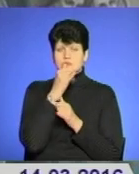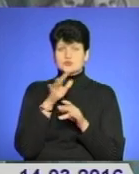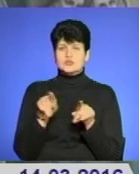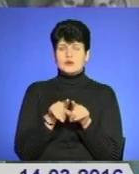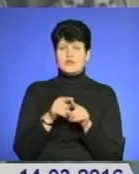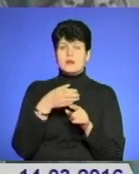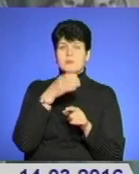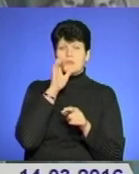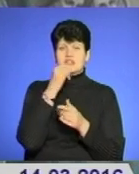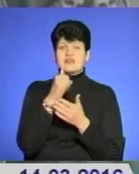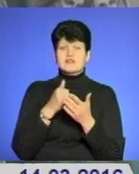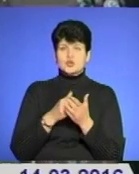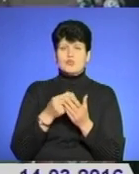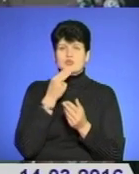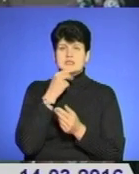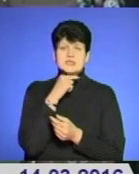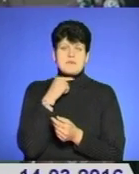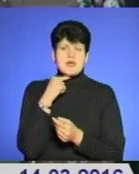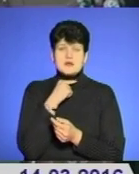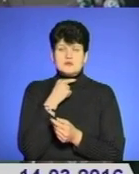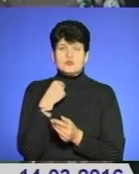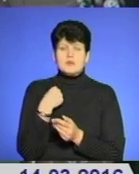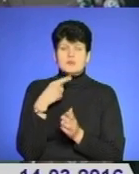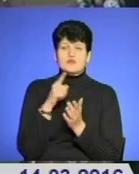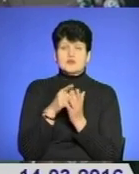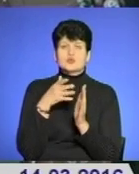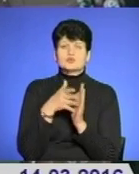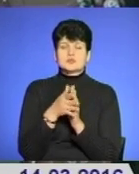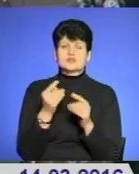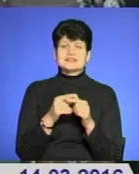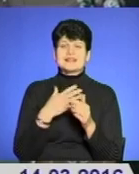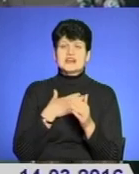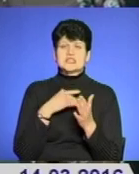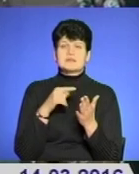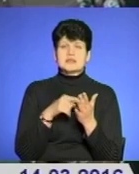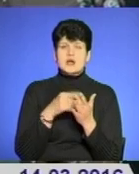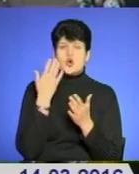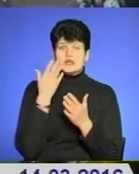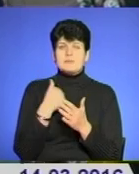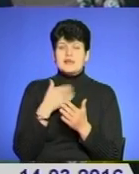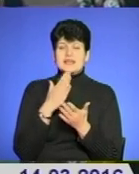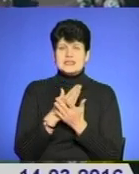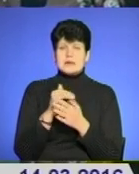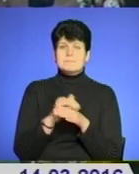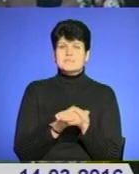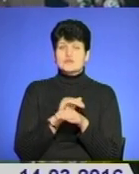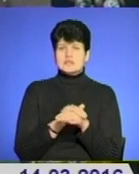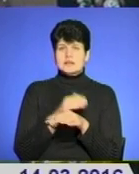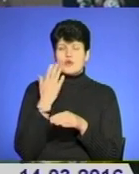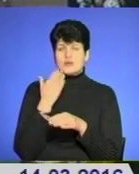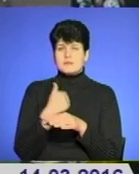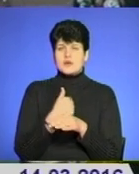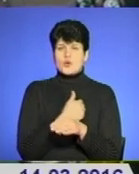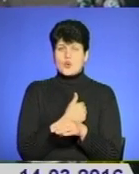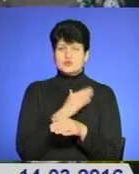пити вино або їсти м'ясо. Але щоб ми розуміли, що це наша мета, бо тому що коли ми є милосердні, коли ми хочемо бути милосердні,